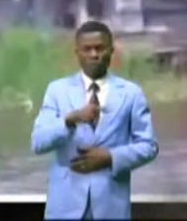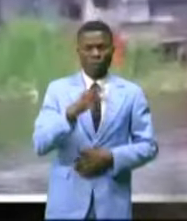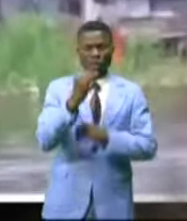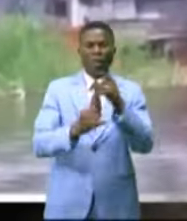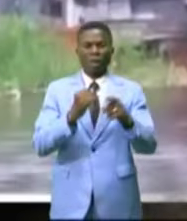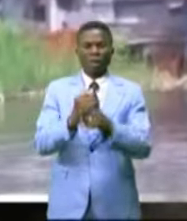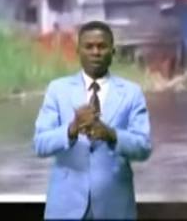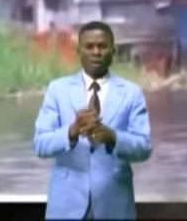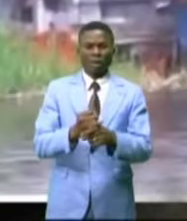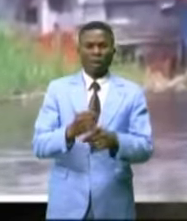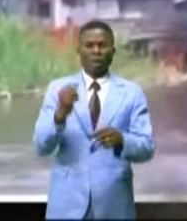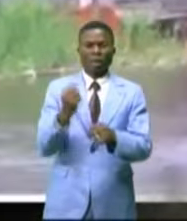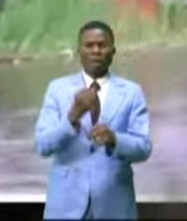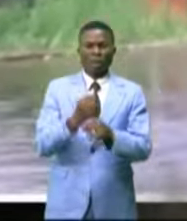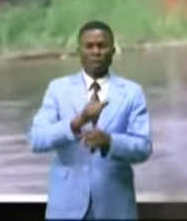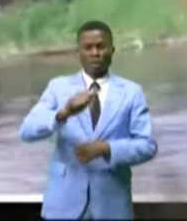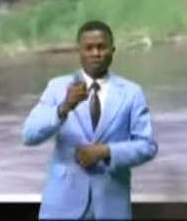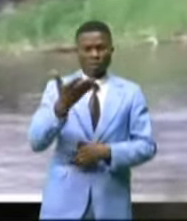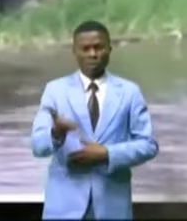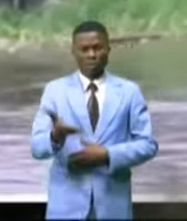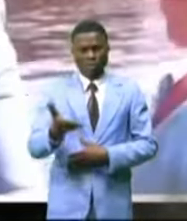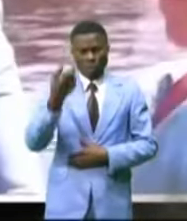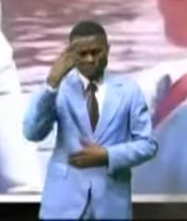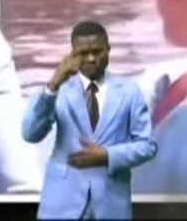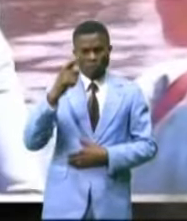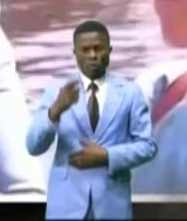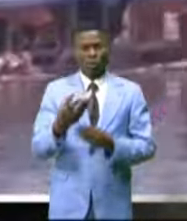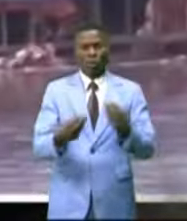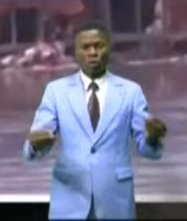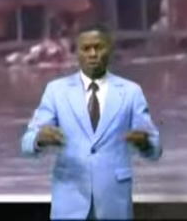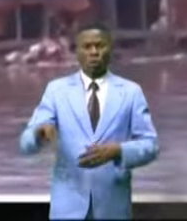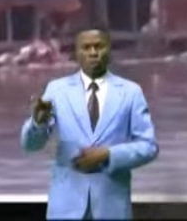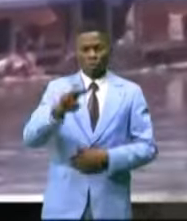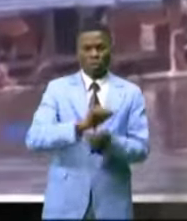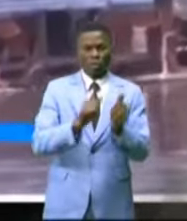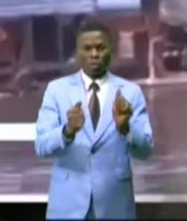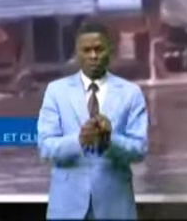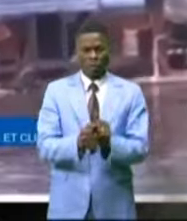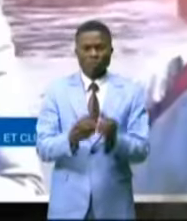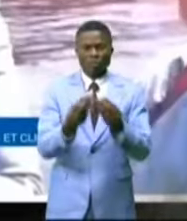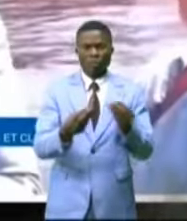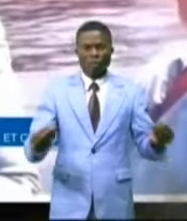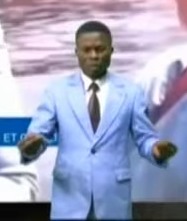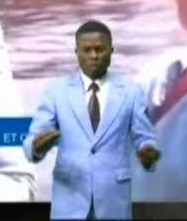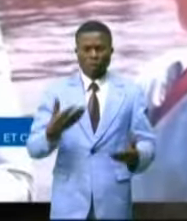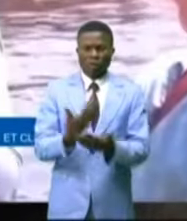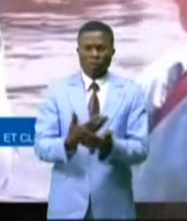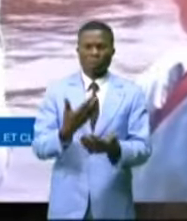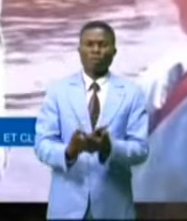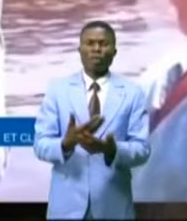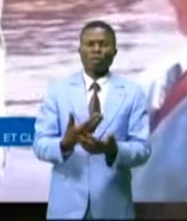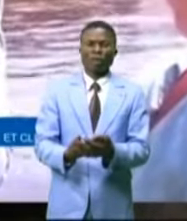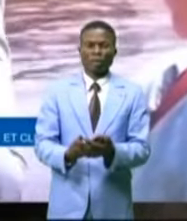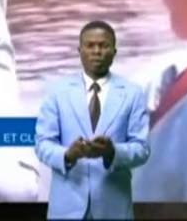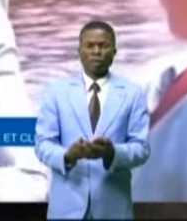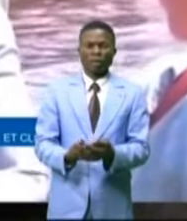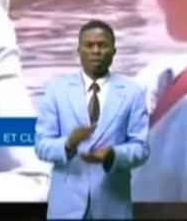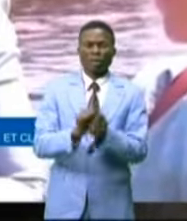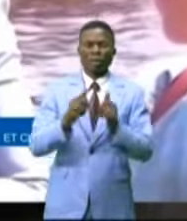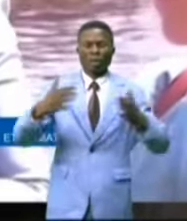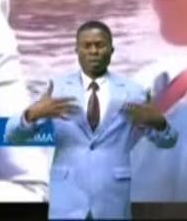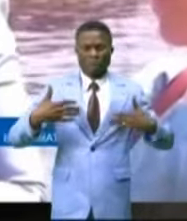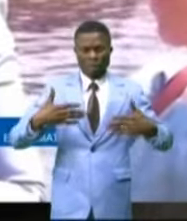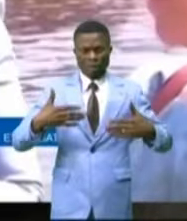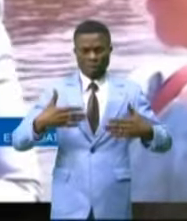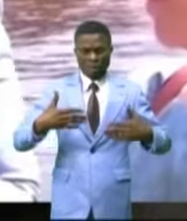international à travers les financement climatiqu pour qu'on puisse leur venir honnête et à travers les solutions basé sur la nature c'està-dire à travers les